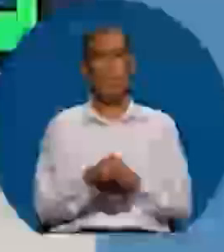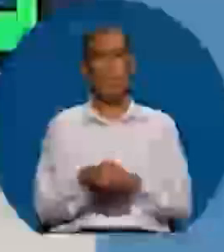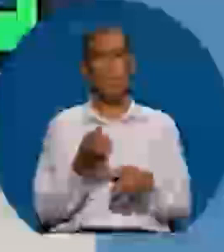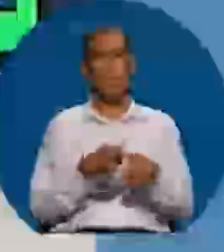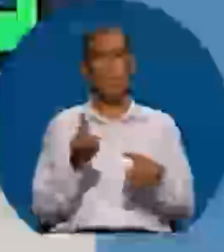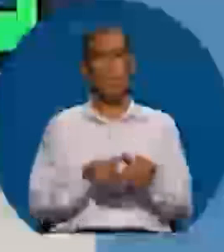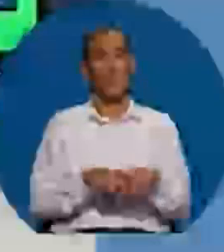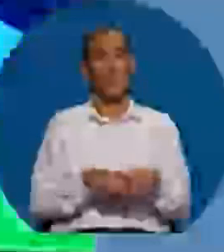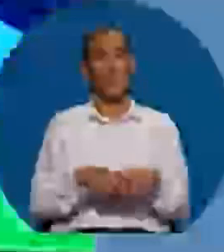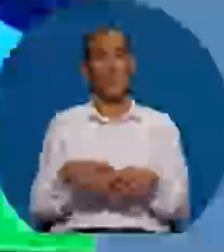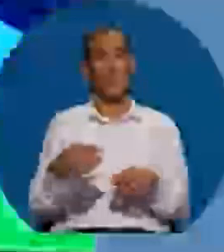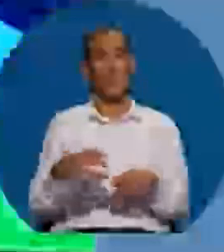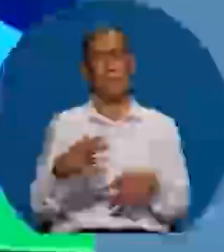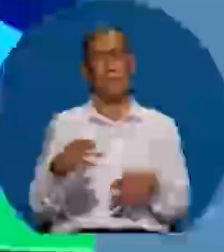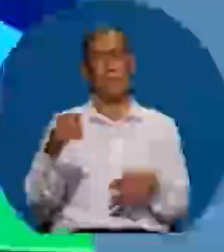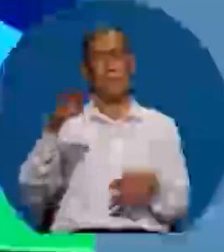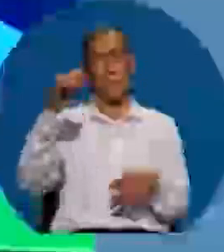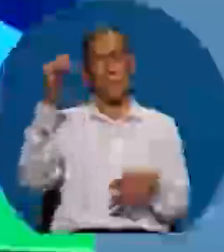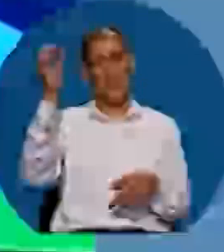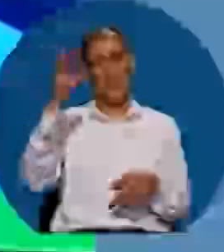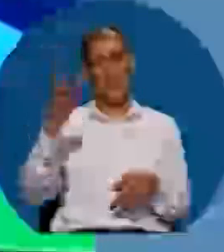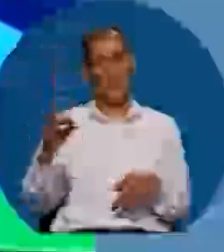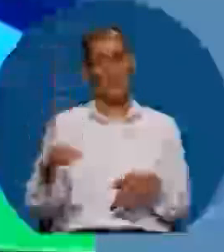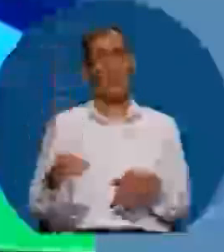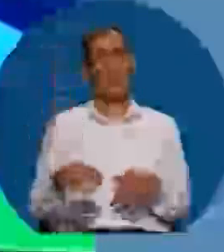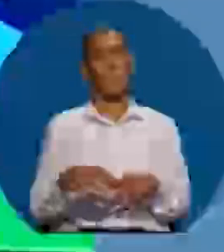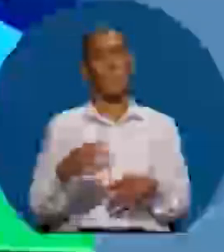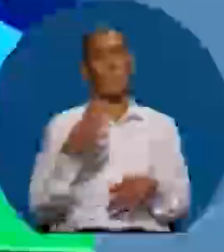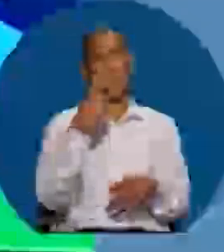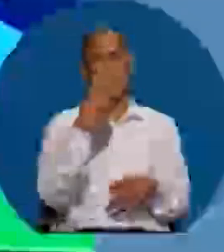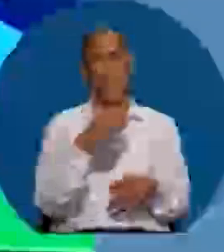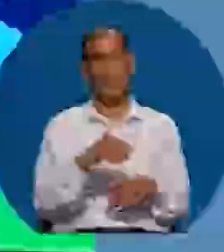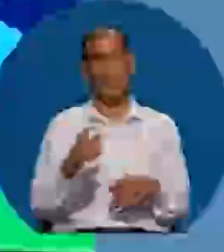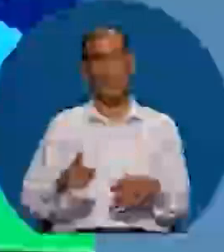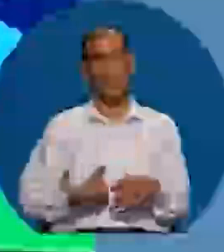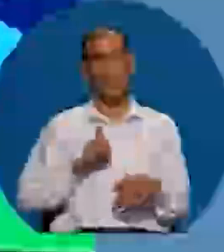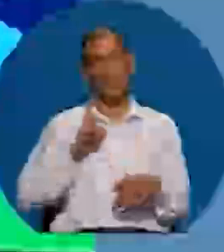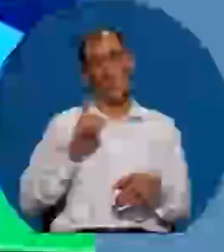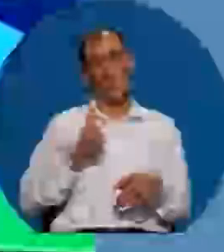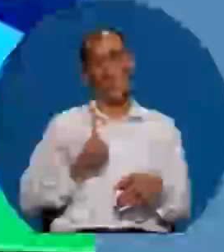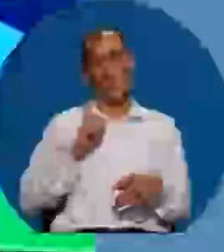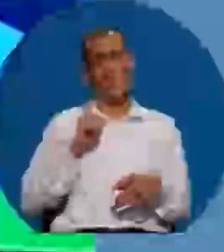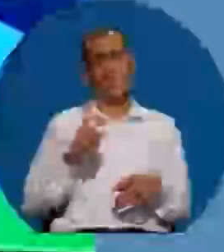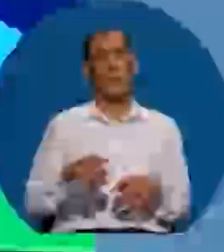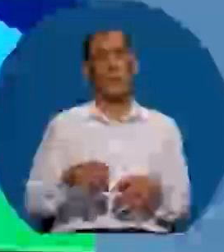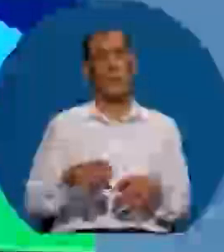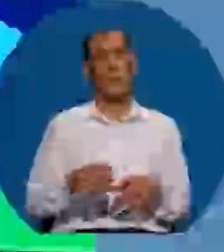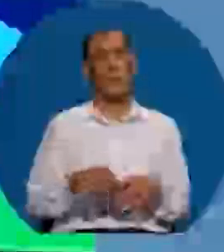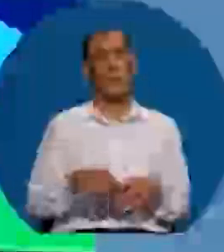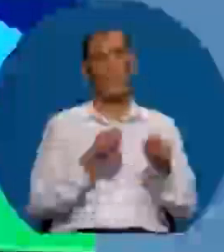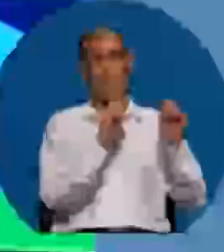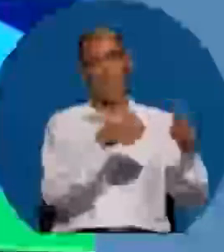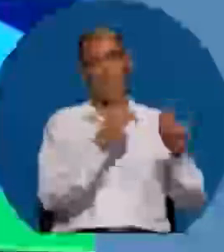Һәм көркем өнерде, мәселен, мінекей өнерменшілікте болса да, ямаса бағманшылық, диханшылық